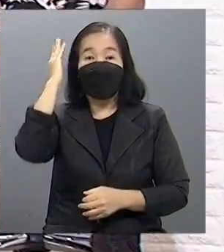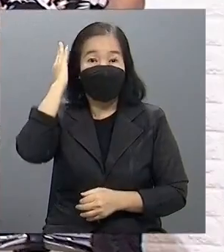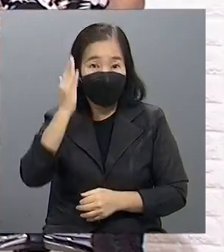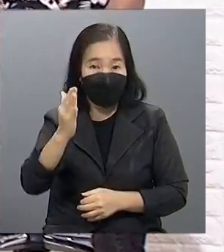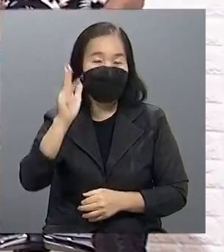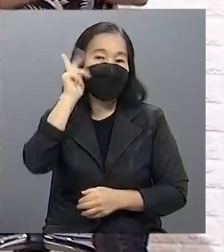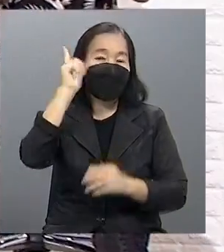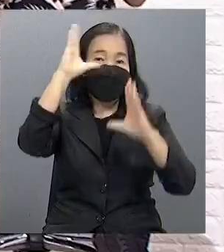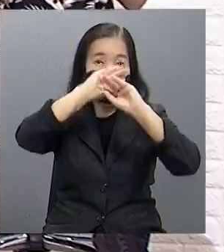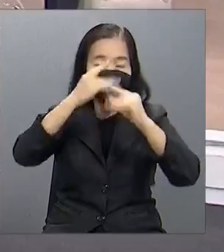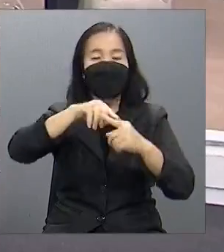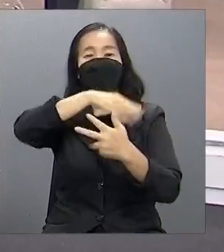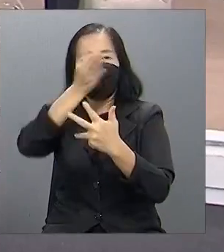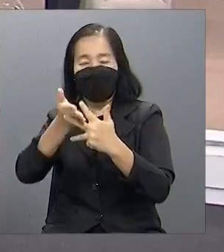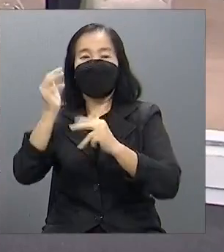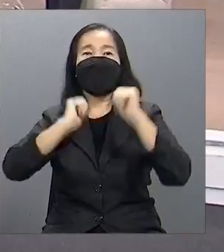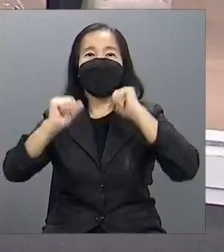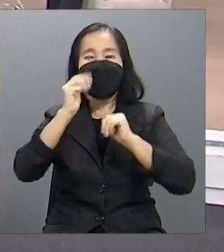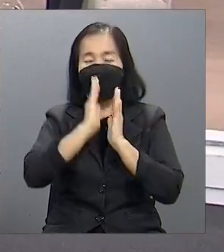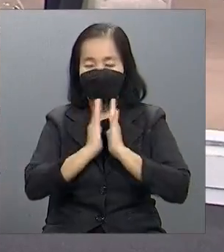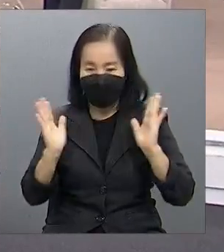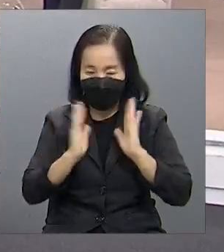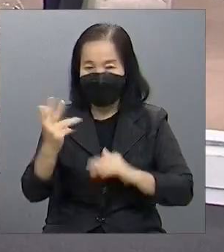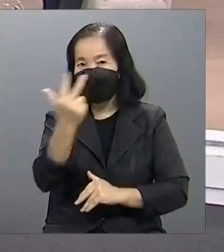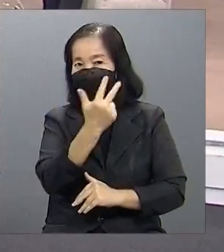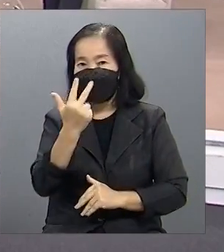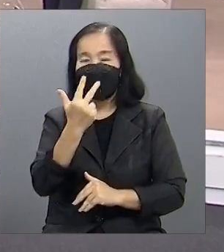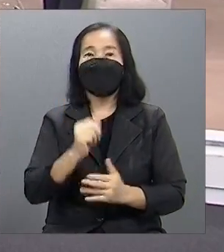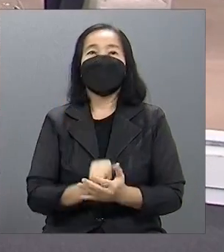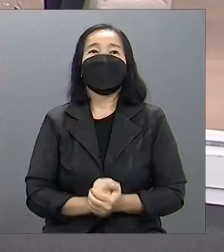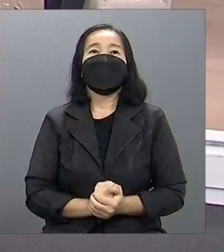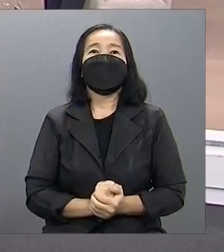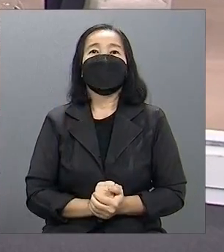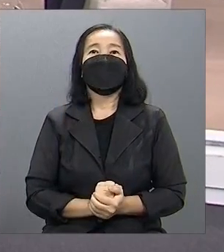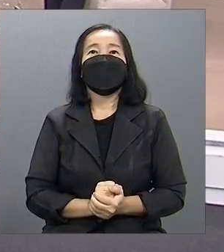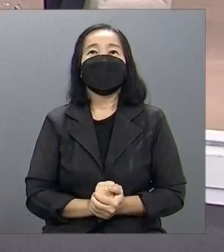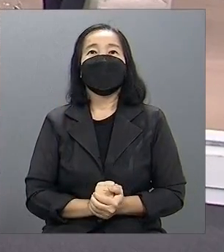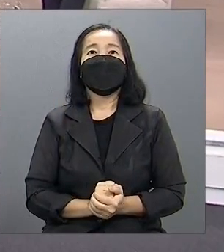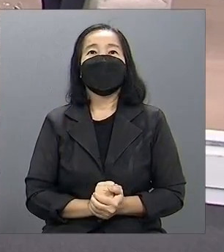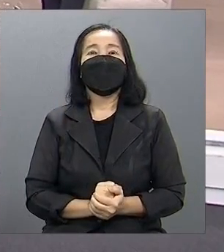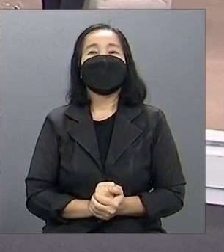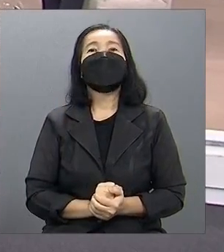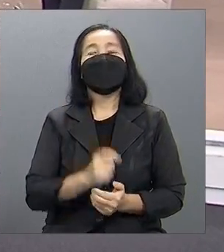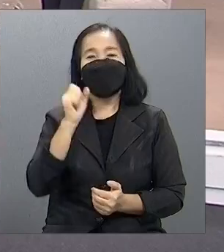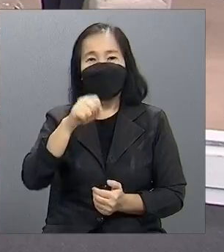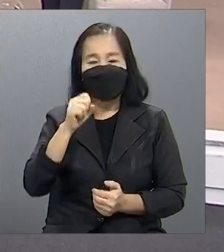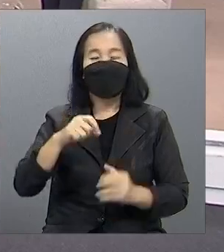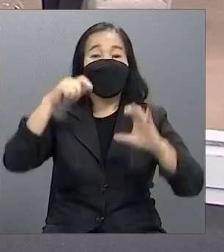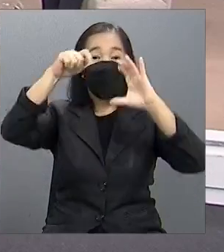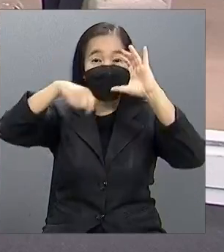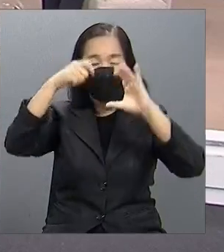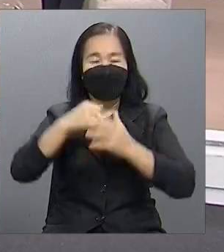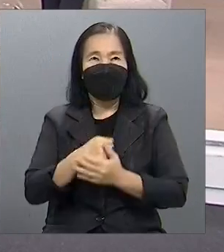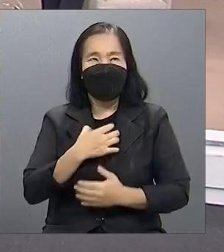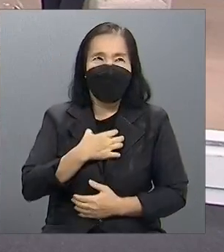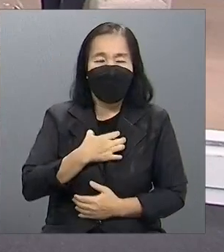3ท่านด้วยค่ะ ขอบพระคุณค่ะ สวัสดีท่านผู้ชมนะคะต้องบอกว่าแค่ฟังเรื่องย่อมาสักครู่นี้ก็อยากจะชมแ